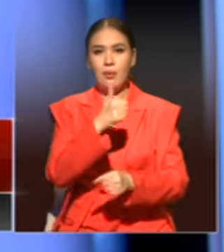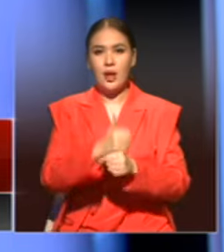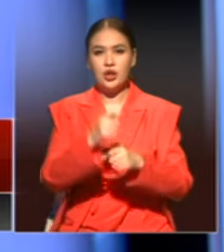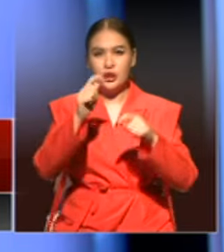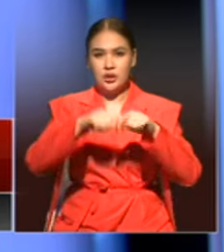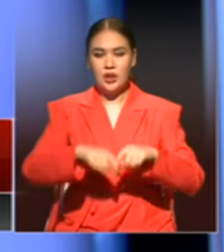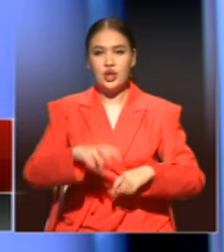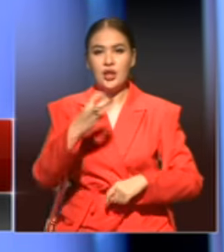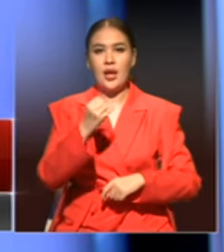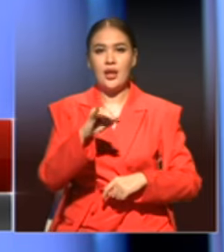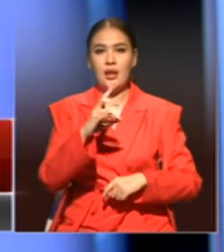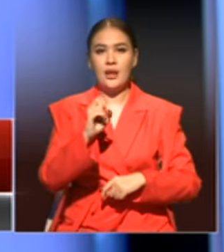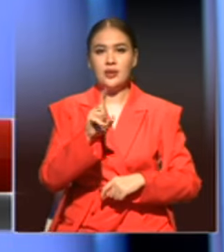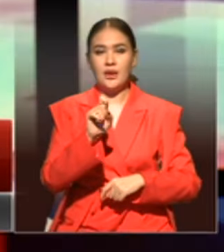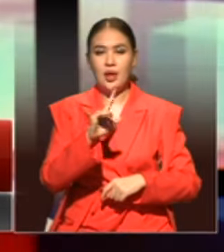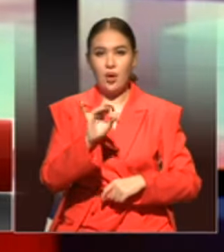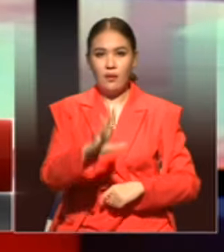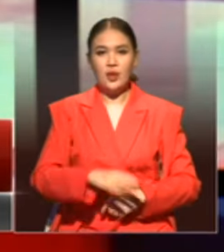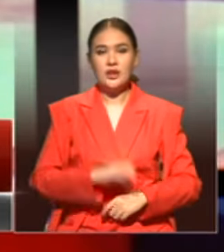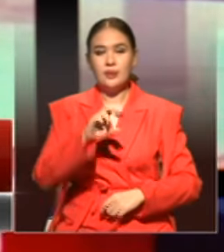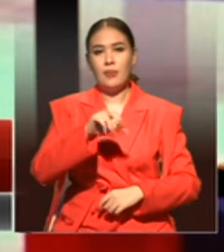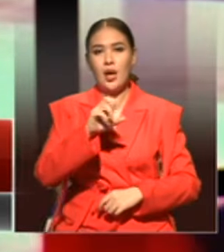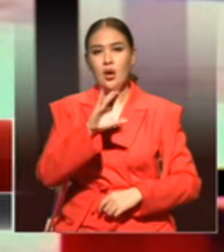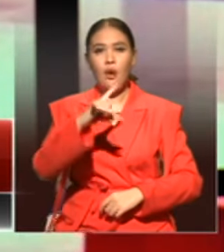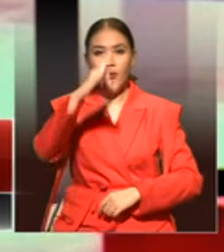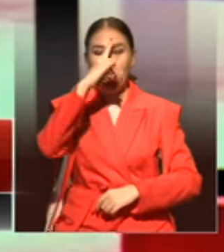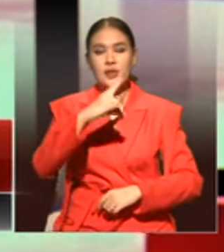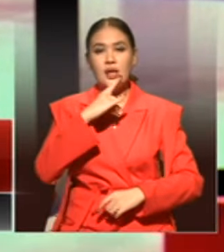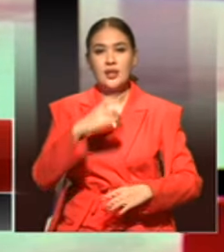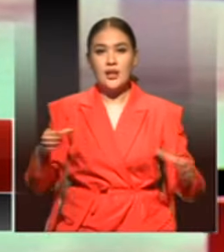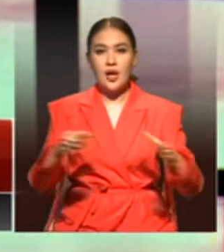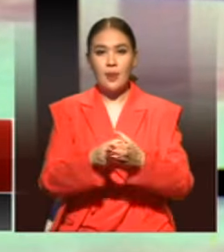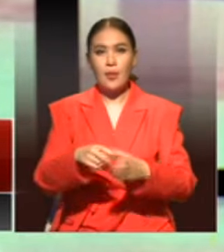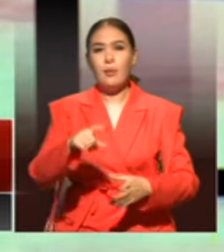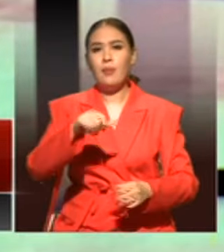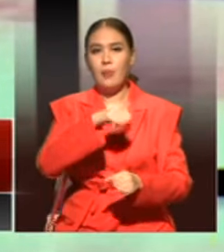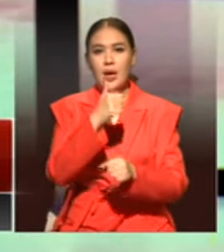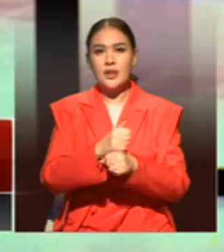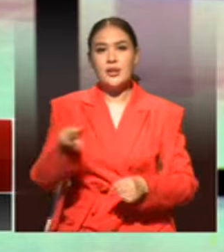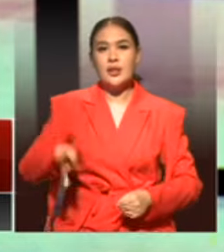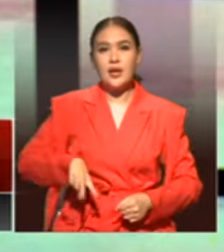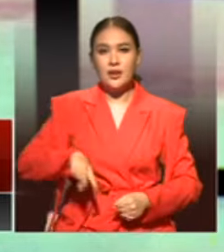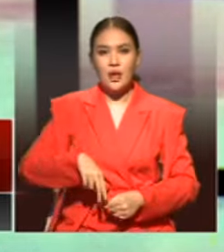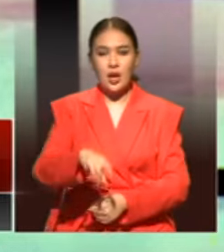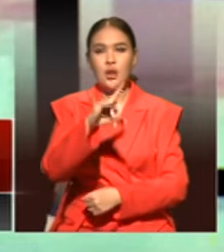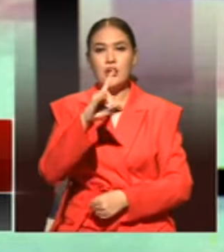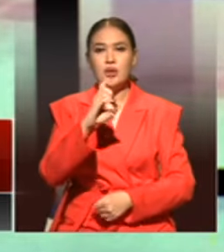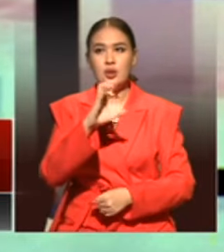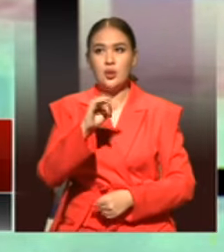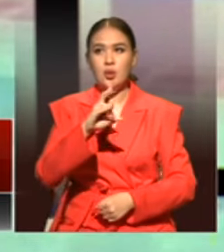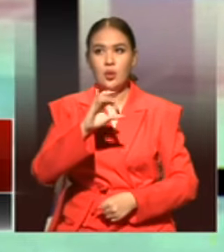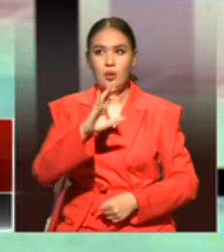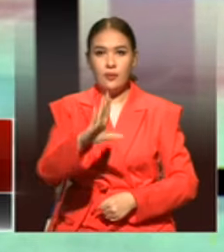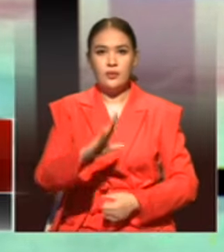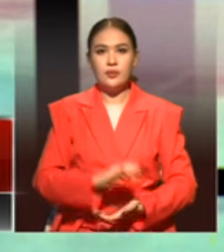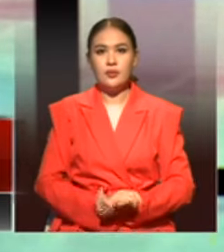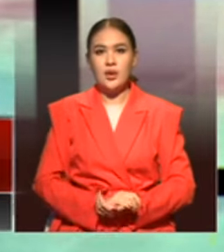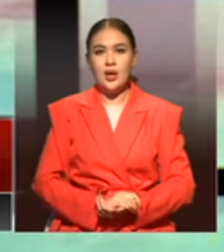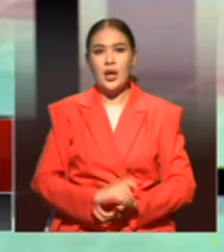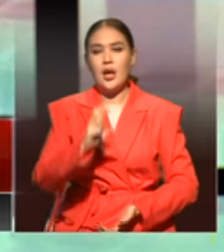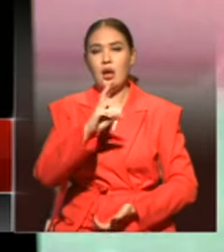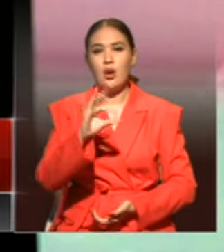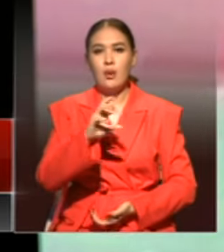Ертай Шайназаров, Спарко Қазақстан компаниясының бас директоры Әділет Нұрселинов,